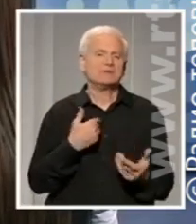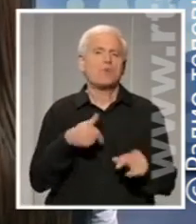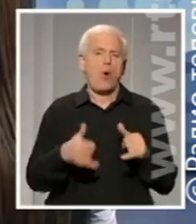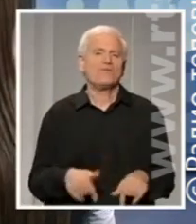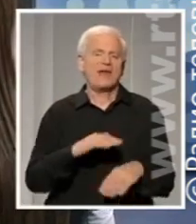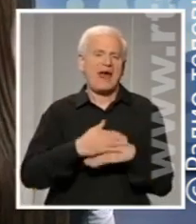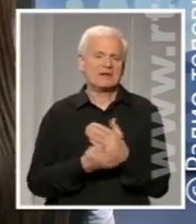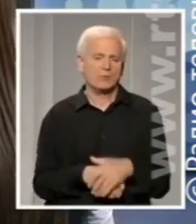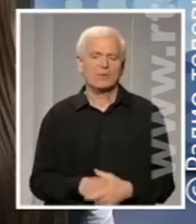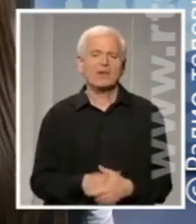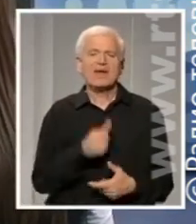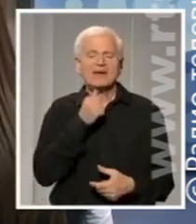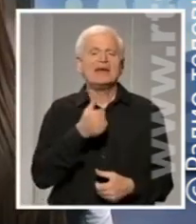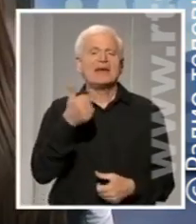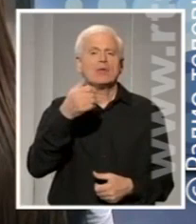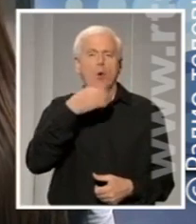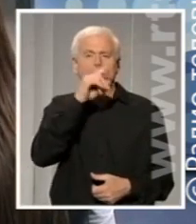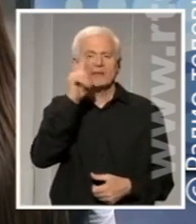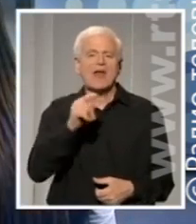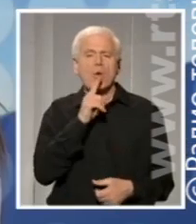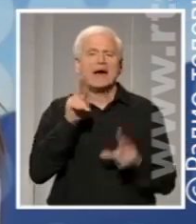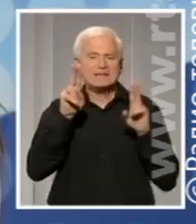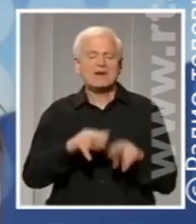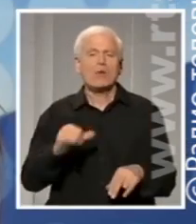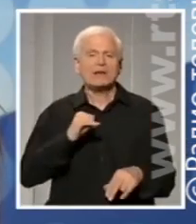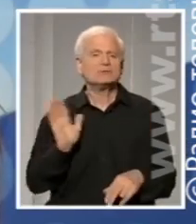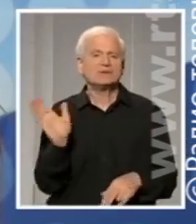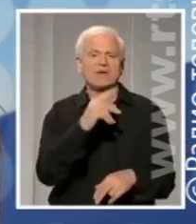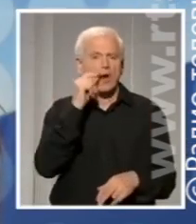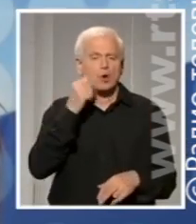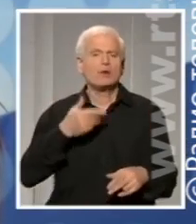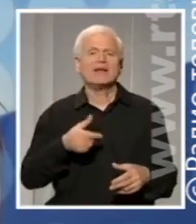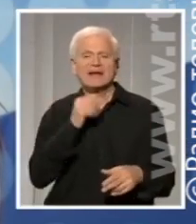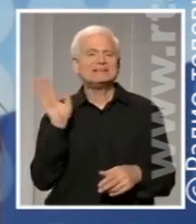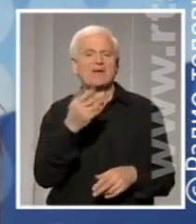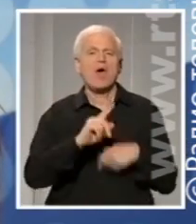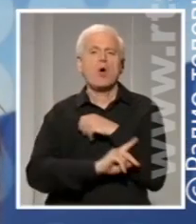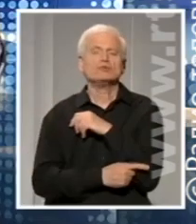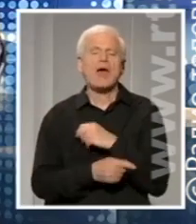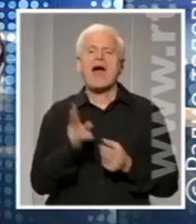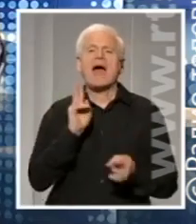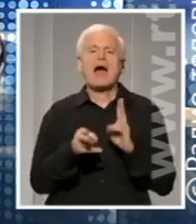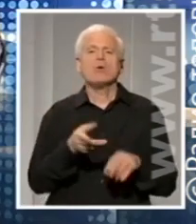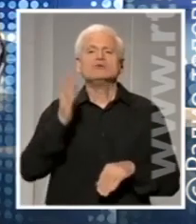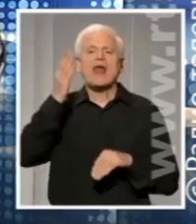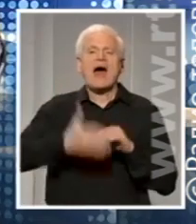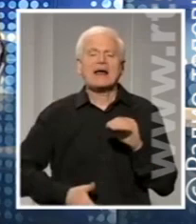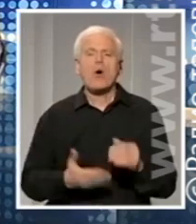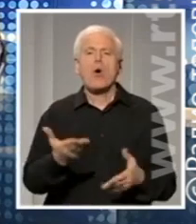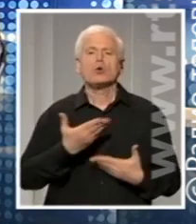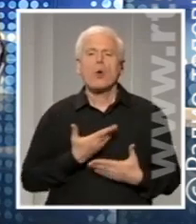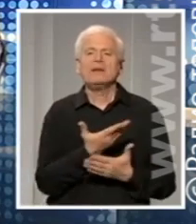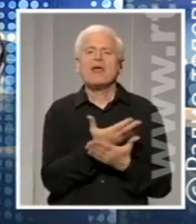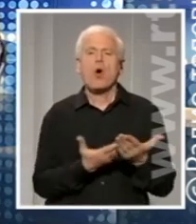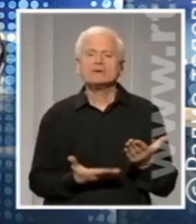I sada to čuveno pitanje koje zaista zanima i sve roditelje i sve učenike, a to je kako ćemo ocenjivati